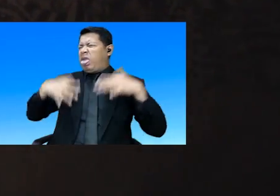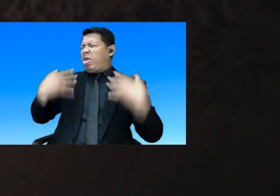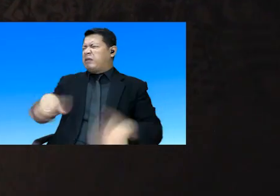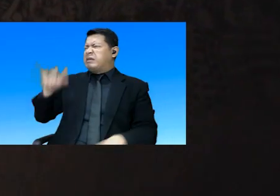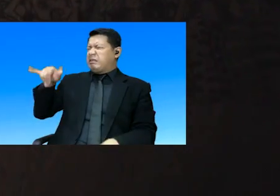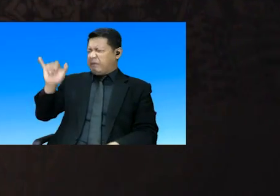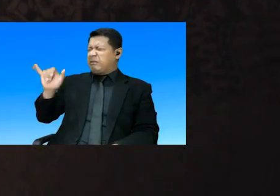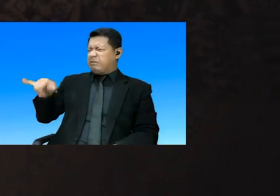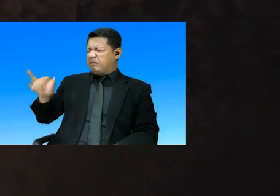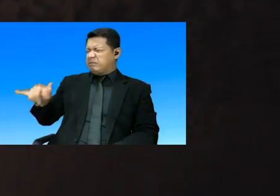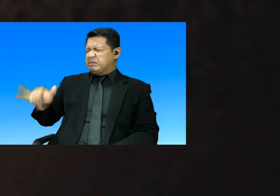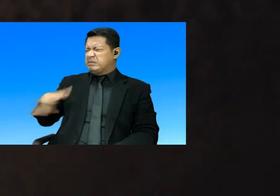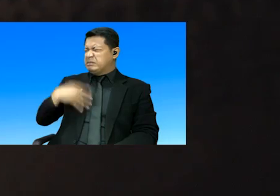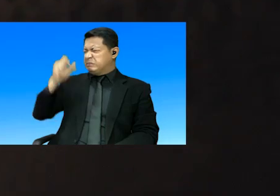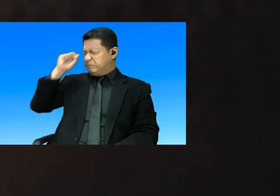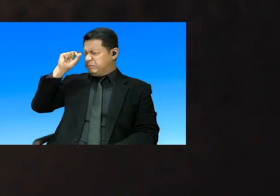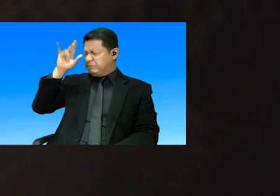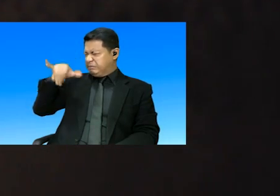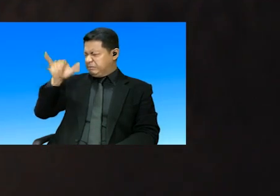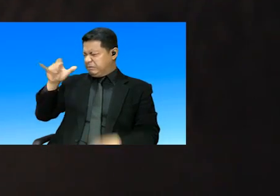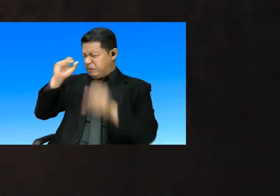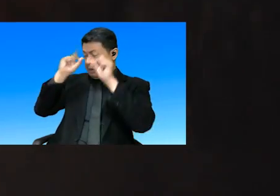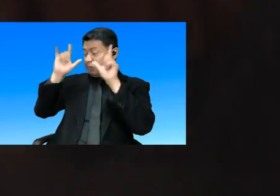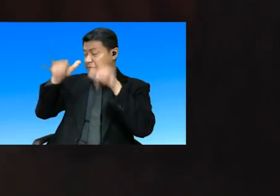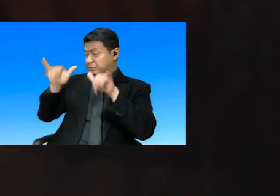iya, Mar, kudu bangun.